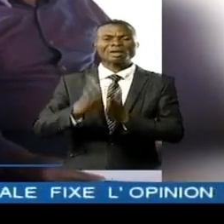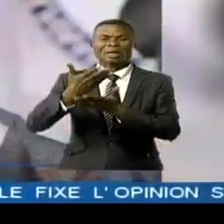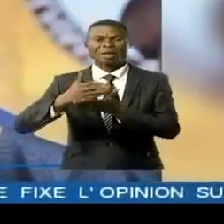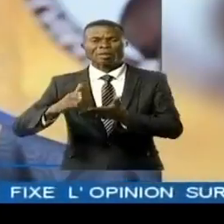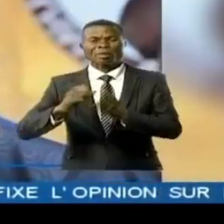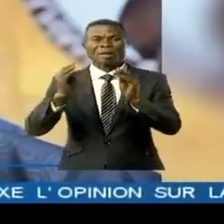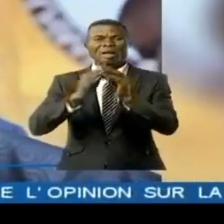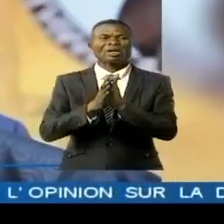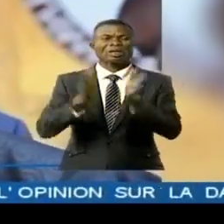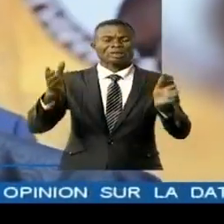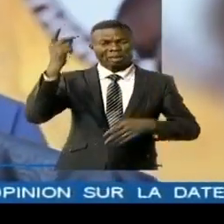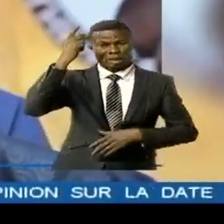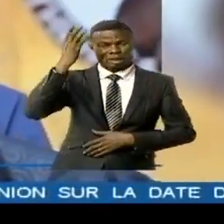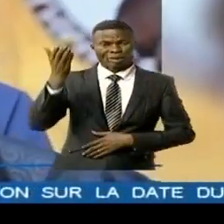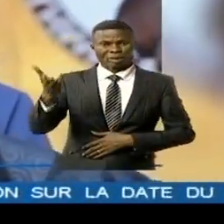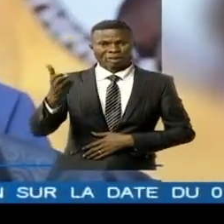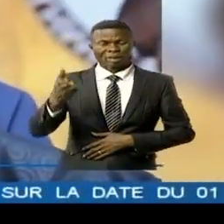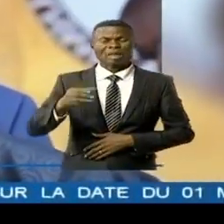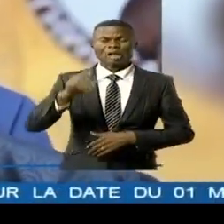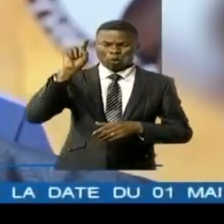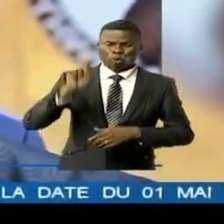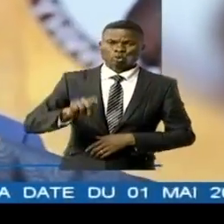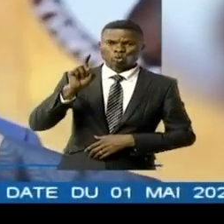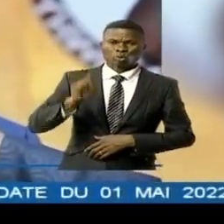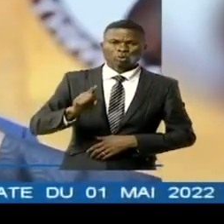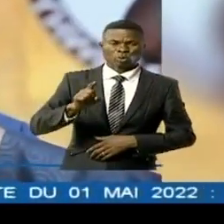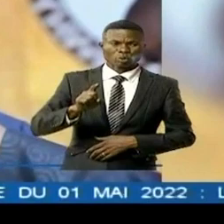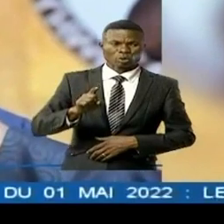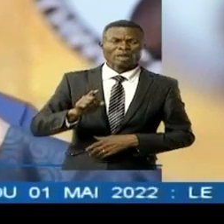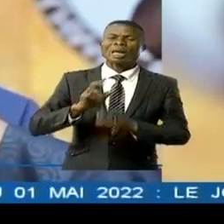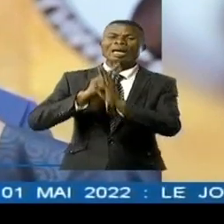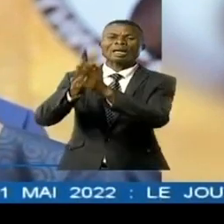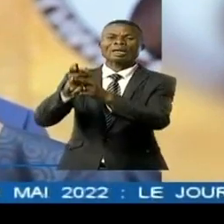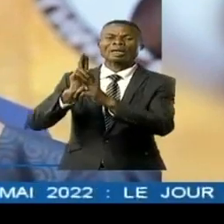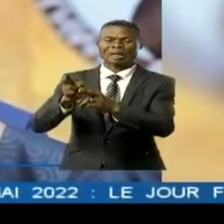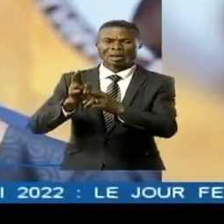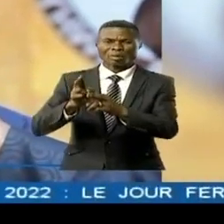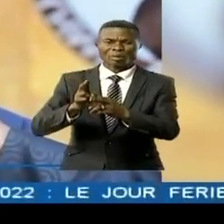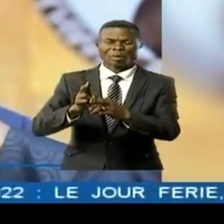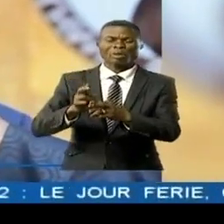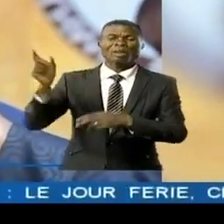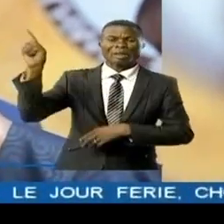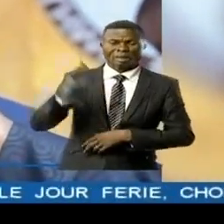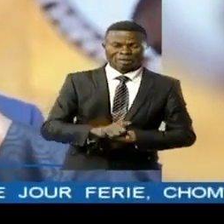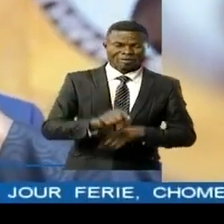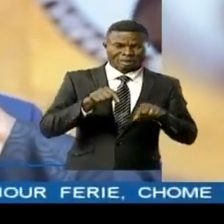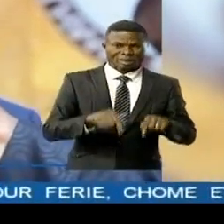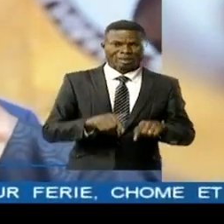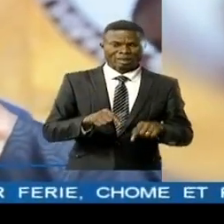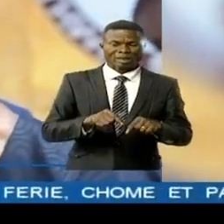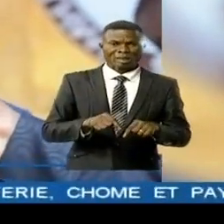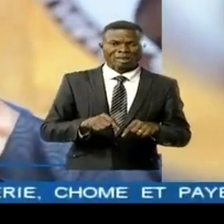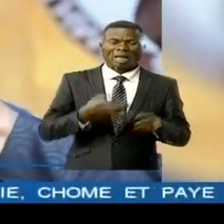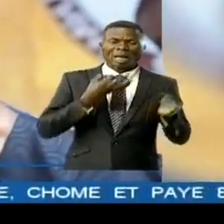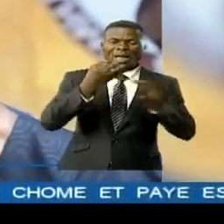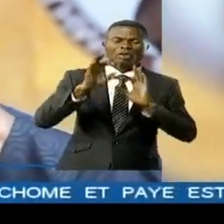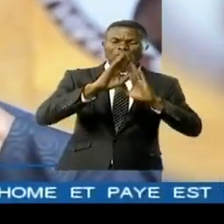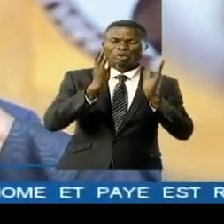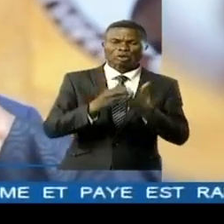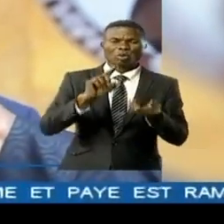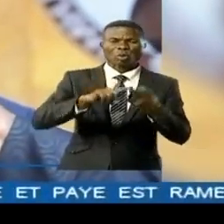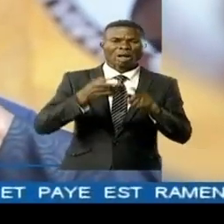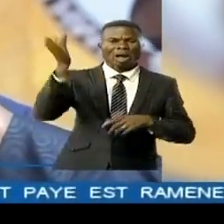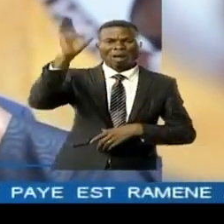générale à kiel le devoir d'aider mobilité m'étais imposé devenir n'est ce pas rassembler tous les amis du congo